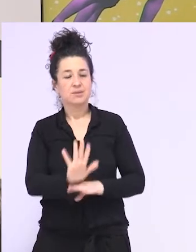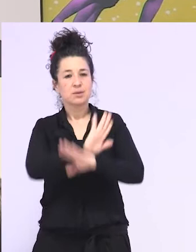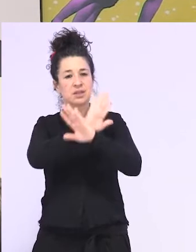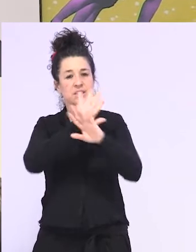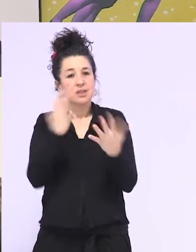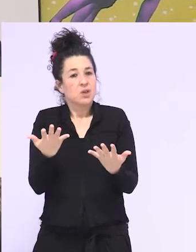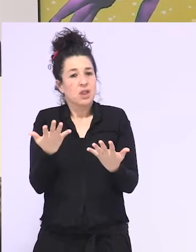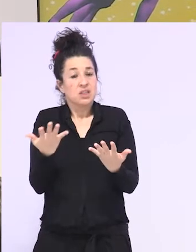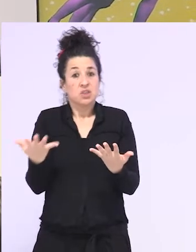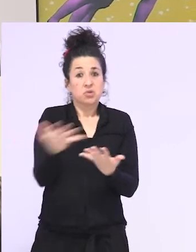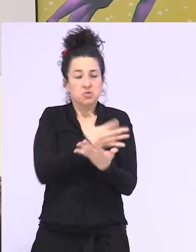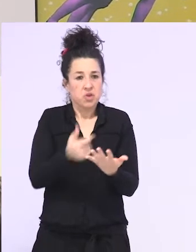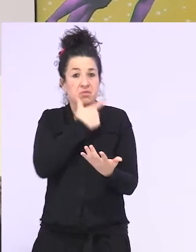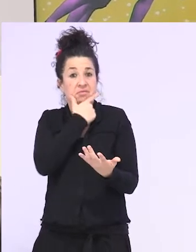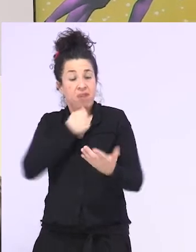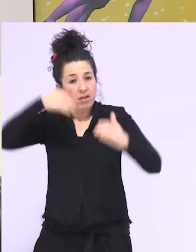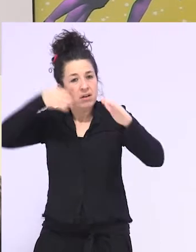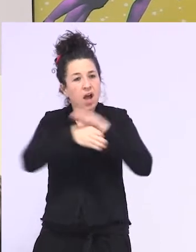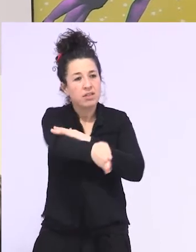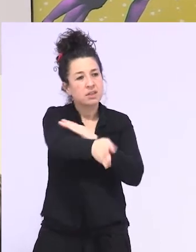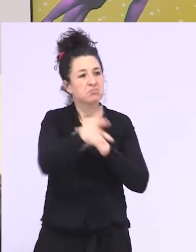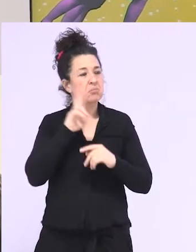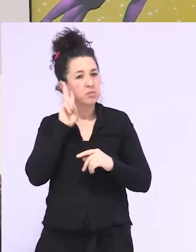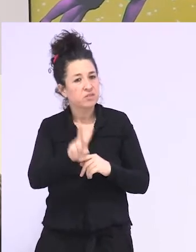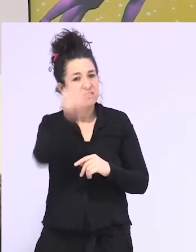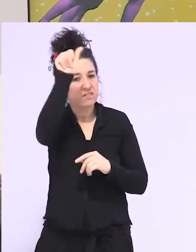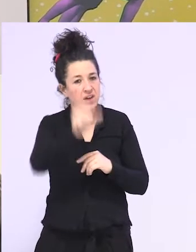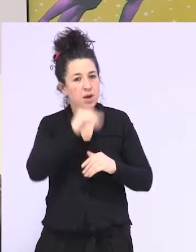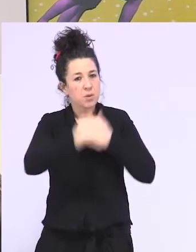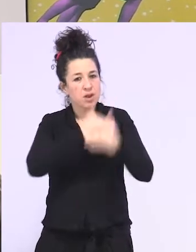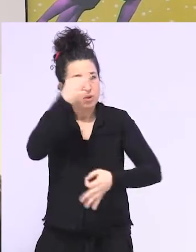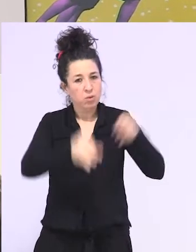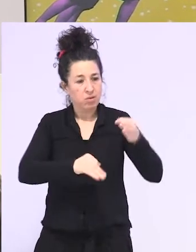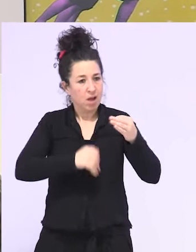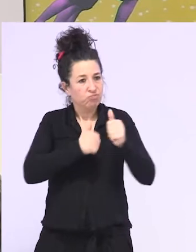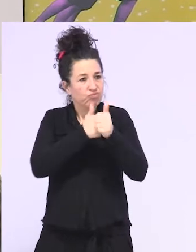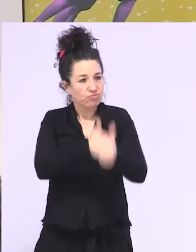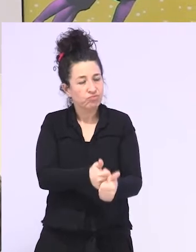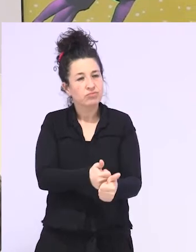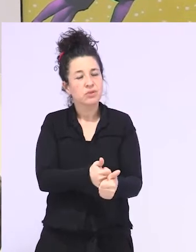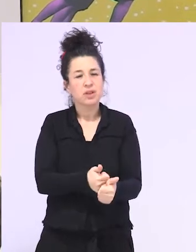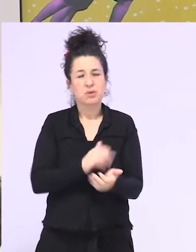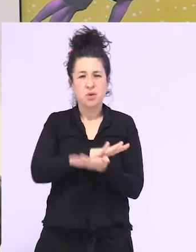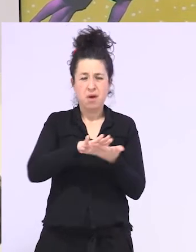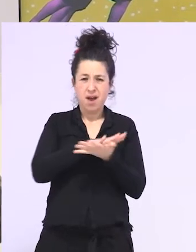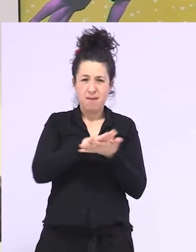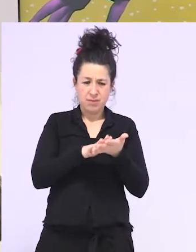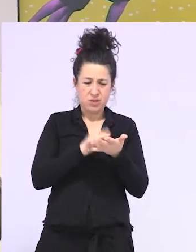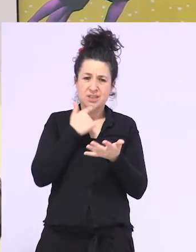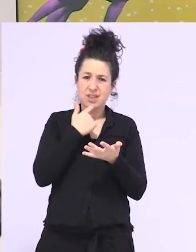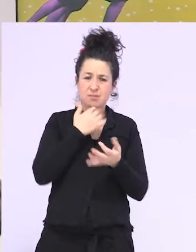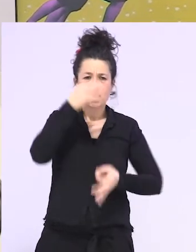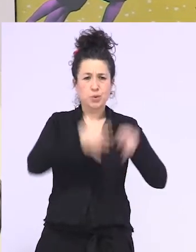baite denok eskura izan genuen, ez, neurri baten material hori. Orduan, esaten dugunean justizia patriarkala dela,